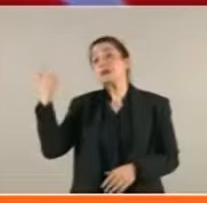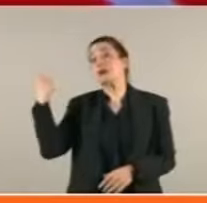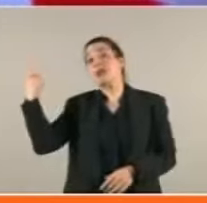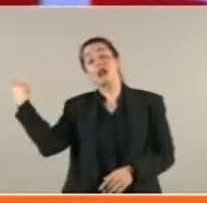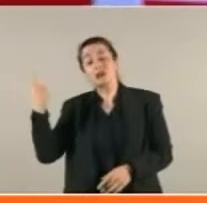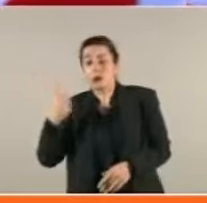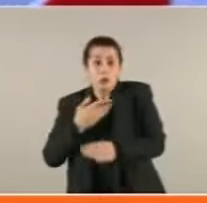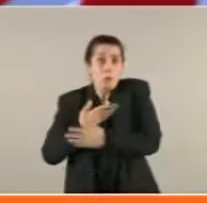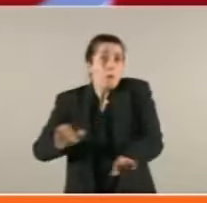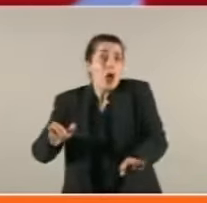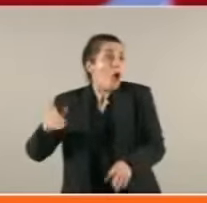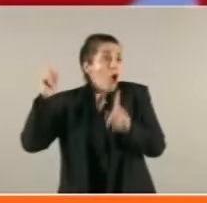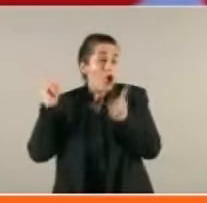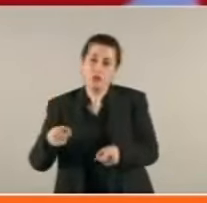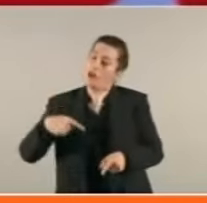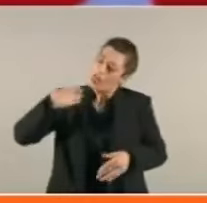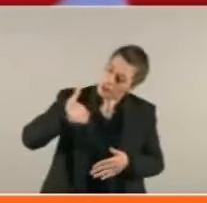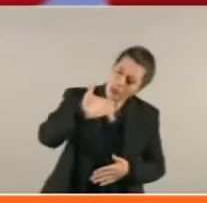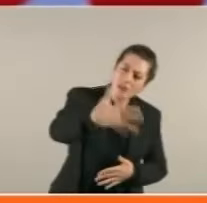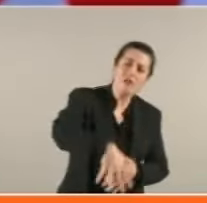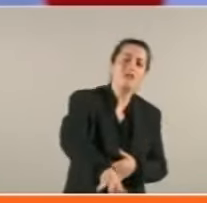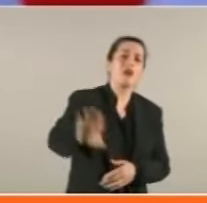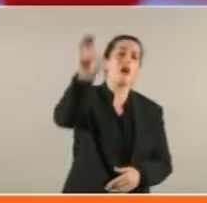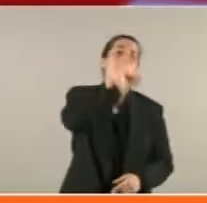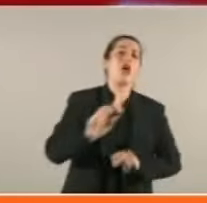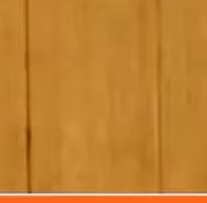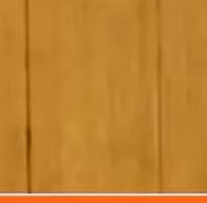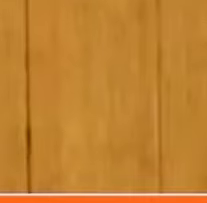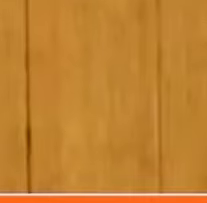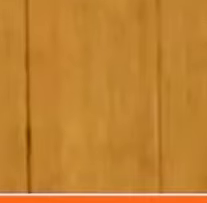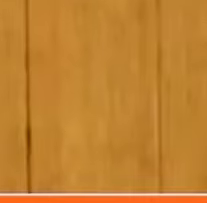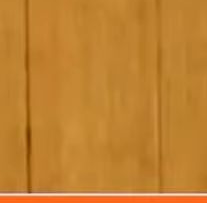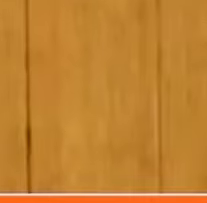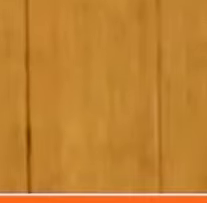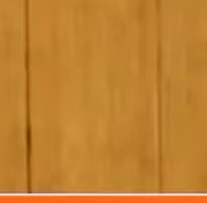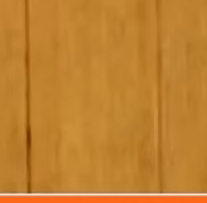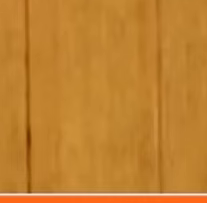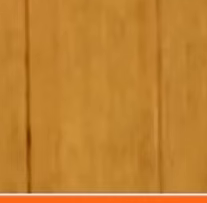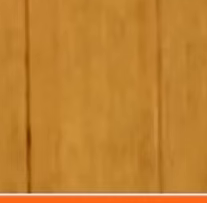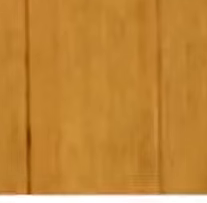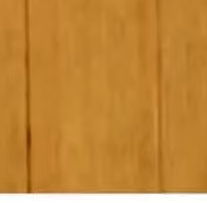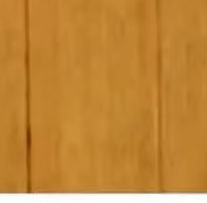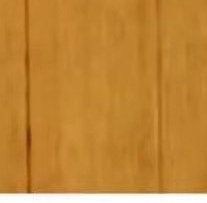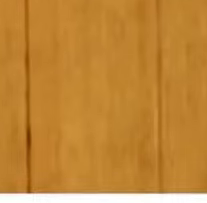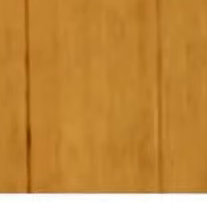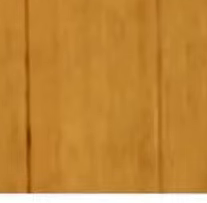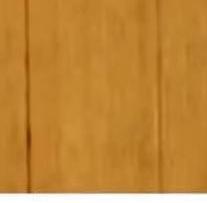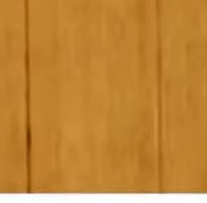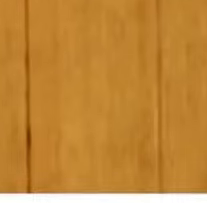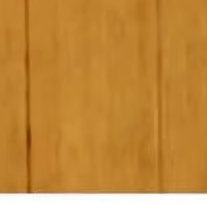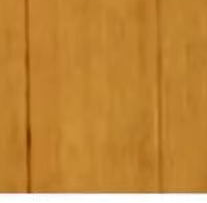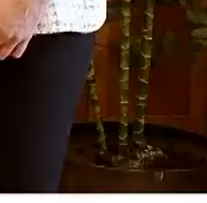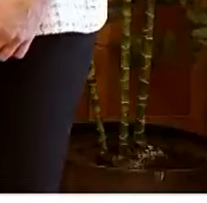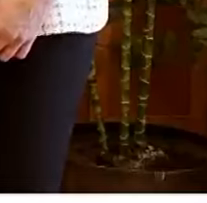έχουν όλα κριθεί. Θα δείτε το καινούριο ζύγι σε ευρωεκλογές τώρα. Η δεύτερη θέση είναι ο στόχος και του Νίκου Ανδρουλάκη, ο οποίος ανακοίνωσε